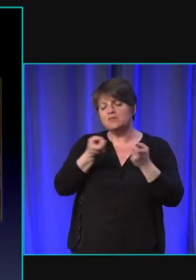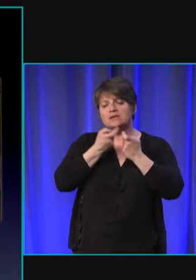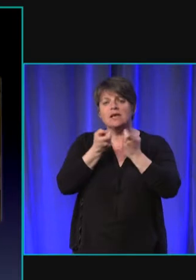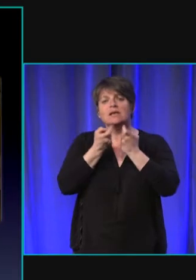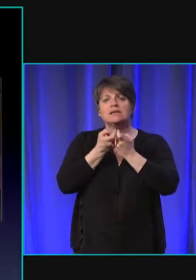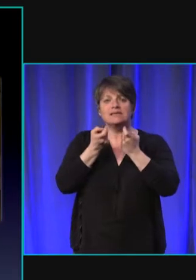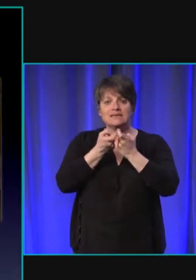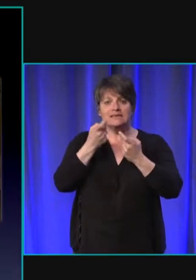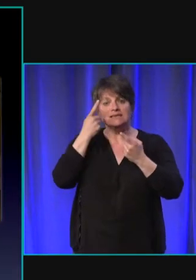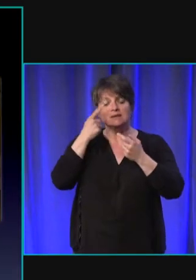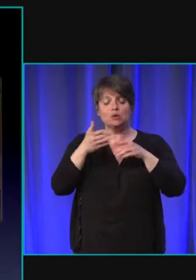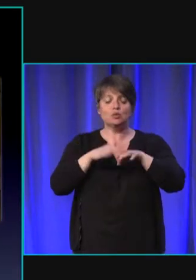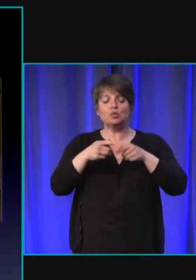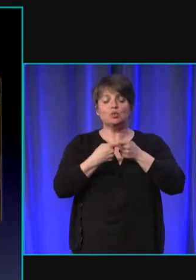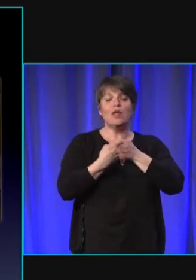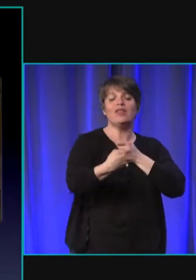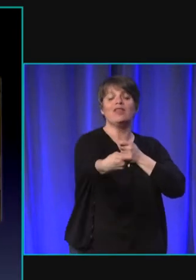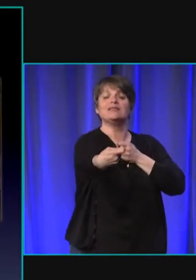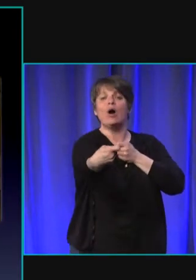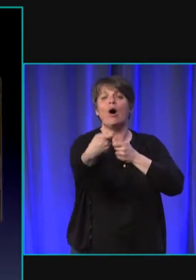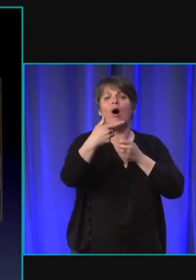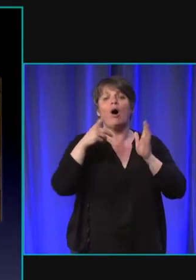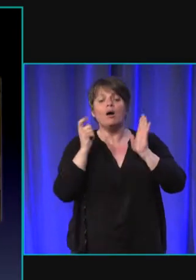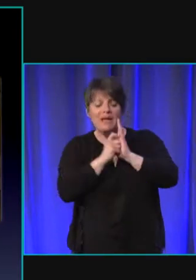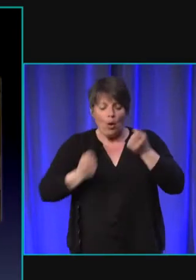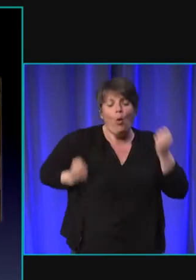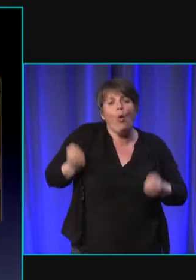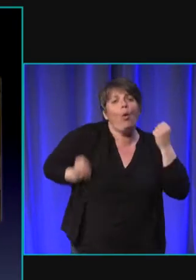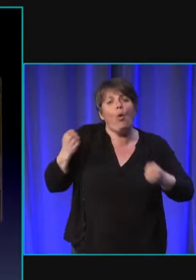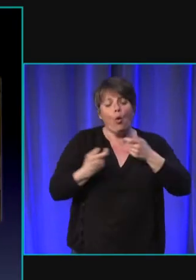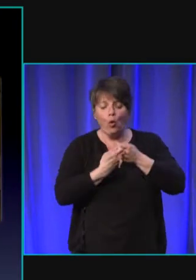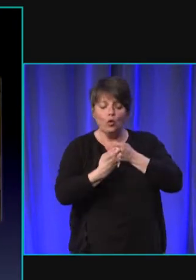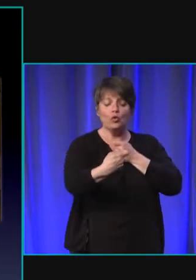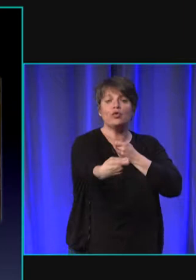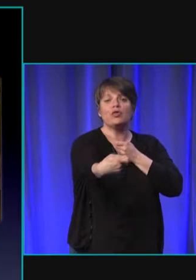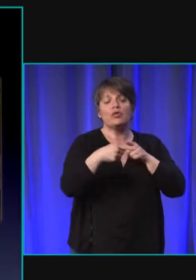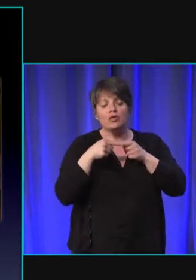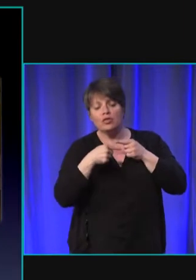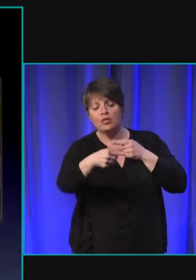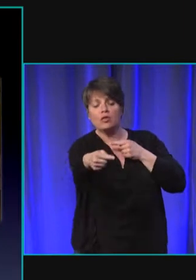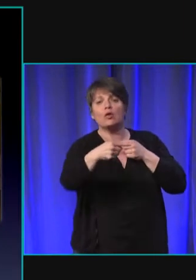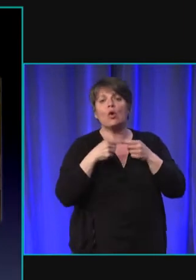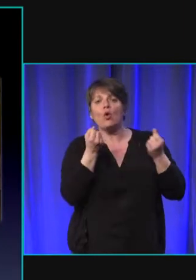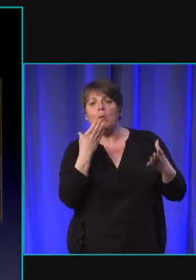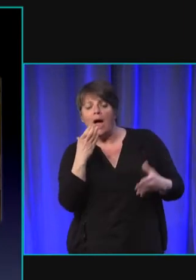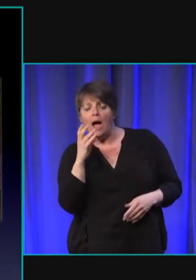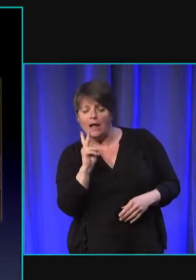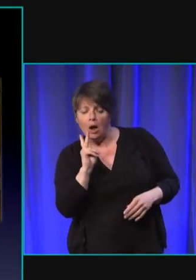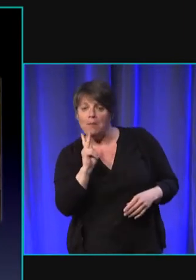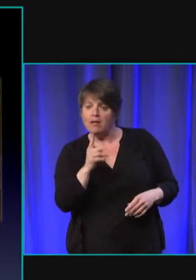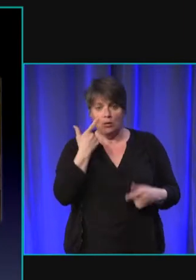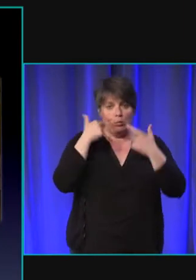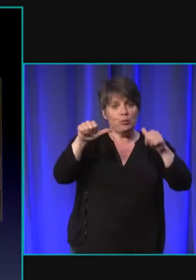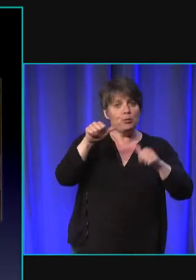Au niveau de la distance maximale qui est parcourue au cours de chaque sprint, on a une différence aussi notable entre les hommes